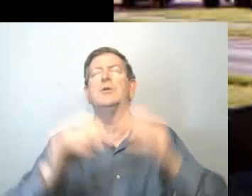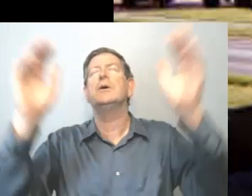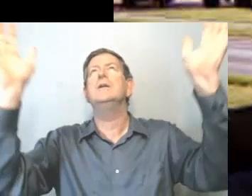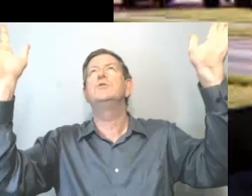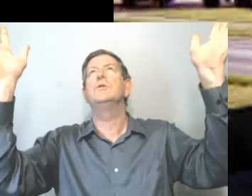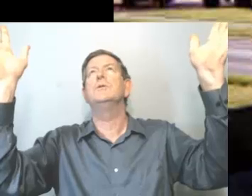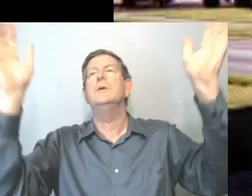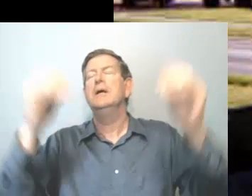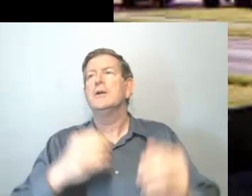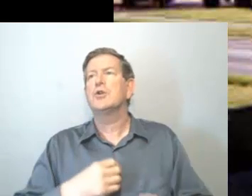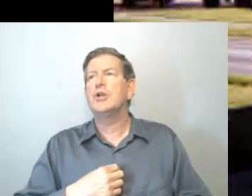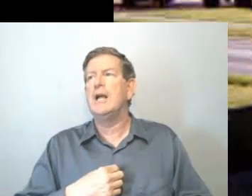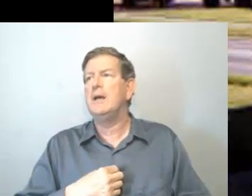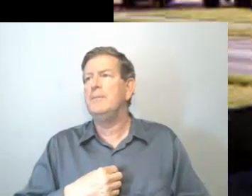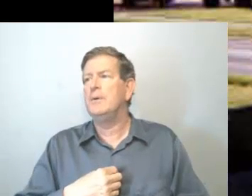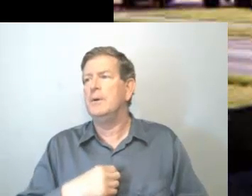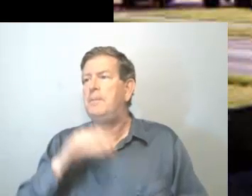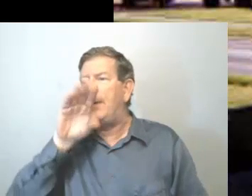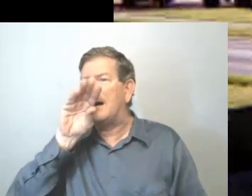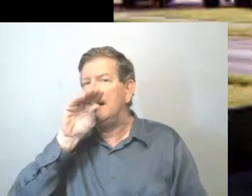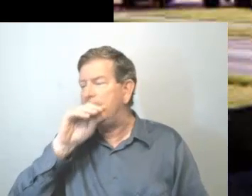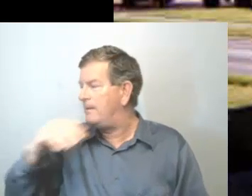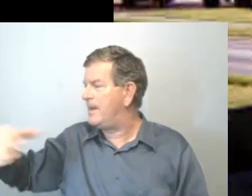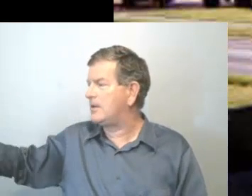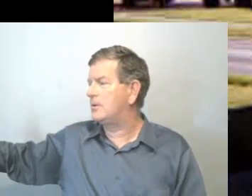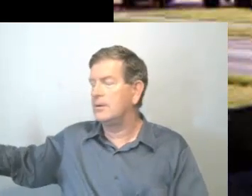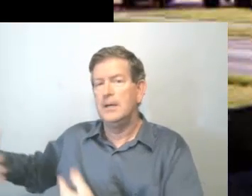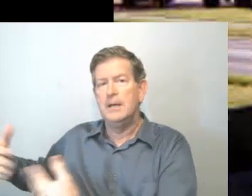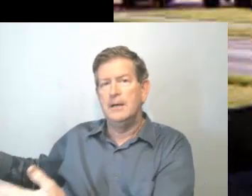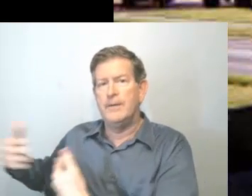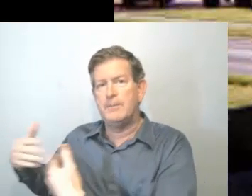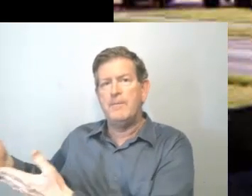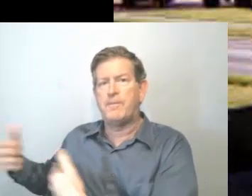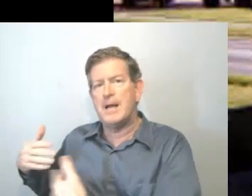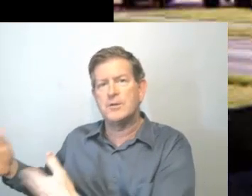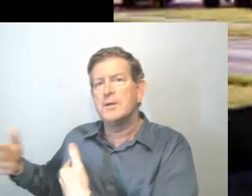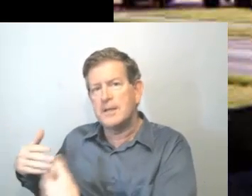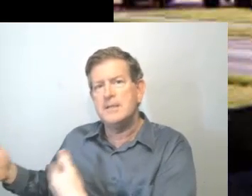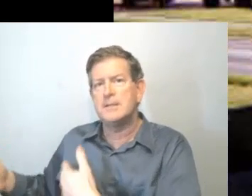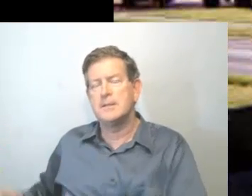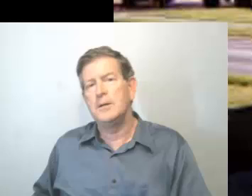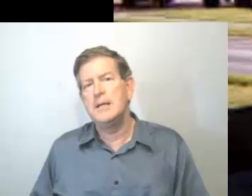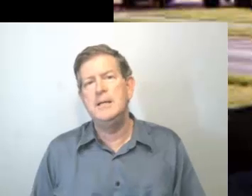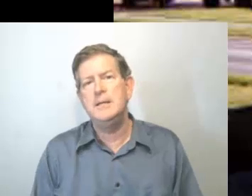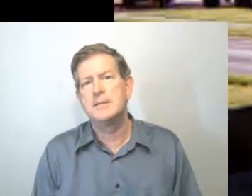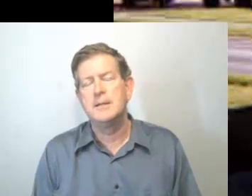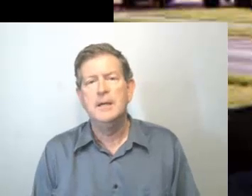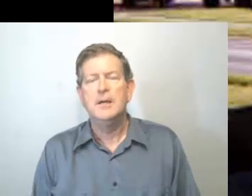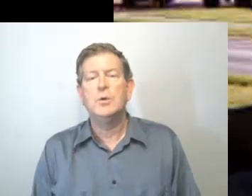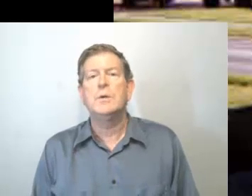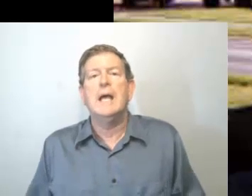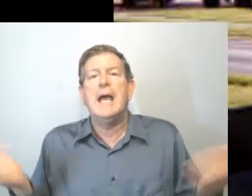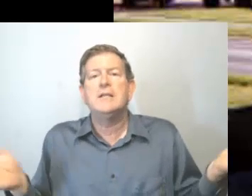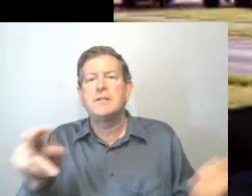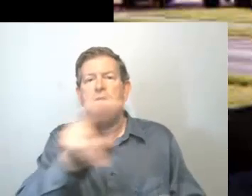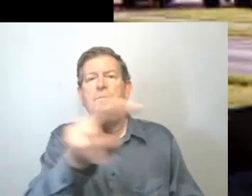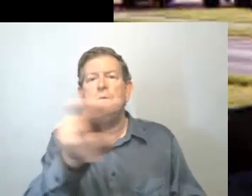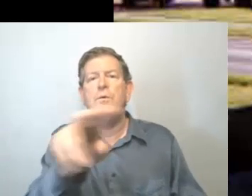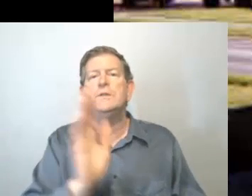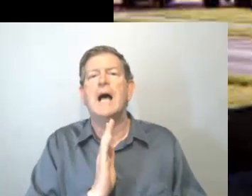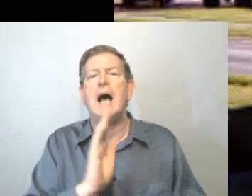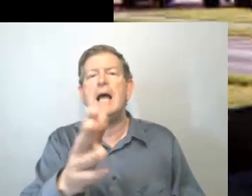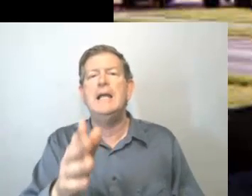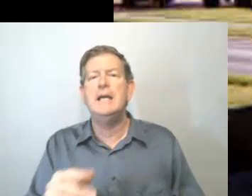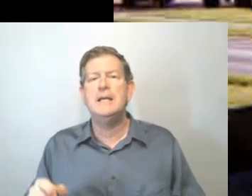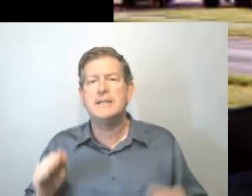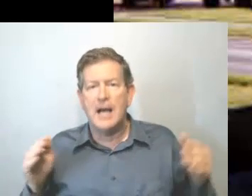j'aime adorer Dieu. J'aime parler avec mes frères en Christ dans l'église. Donc, est-ce que